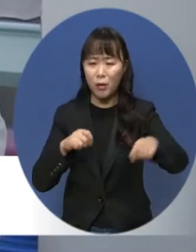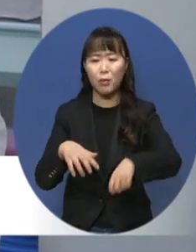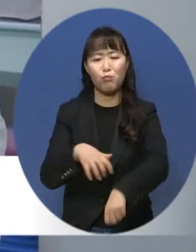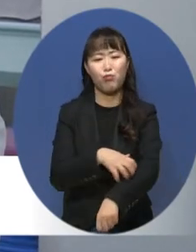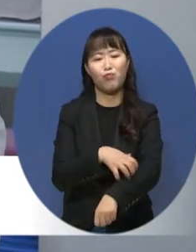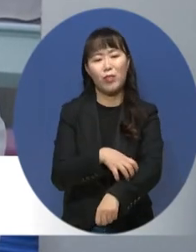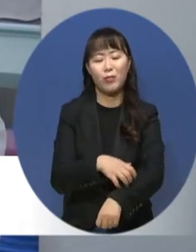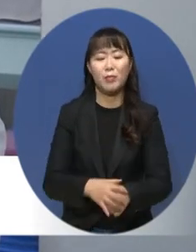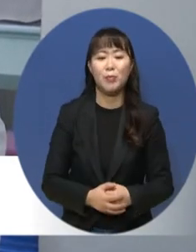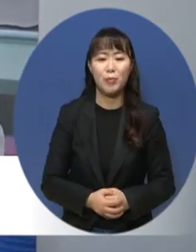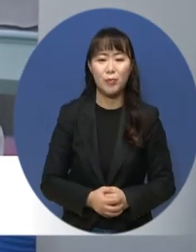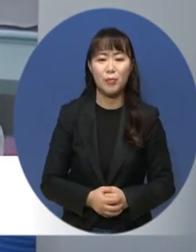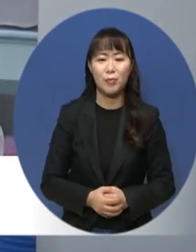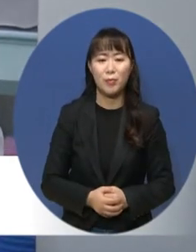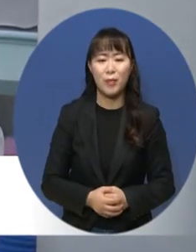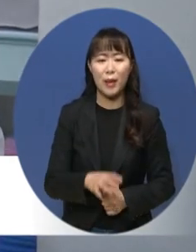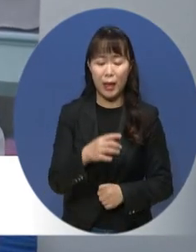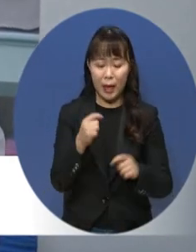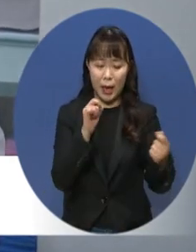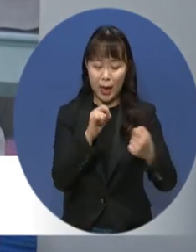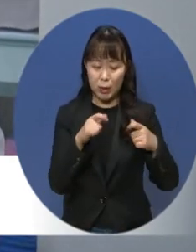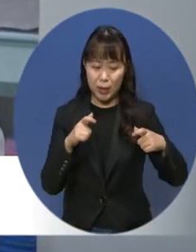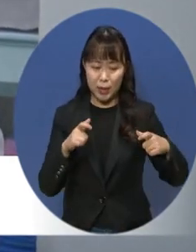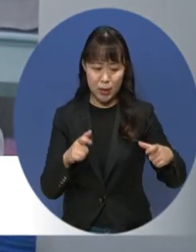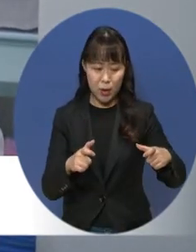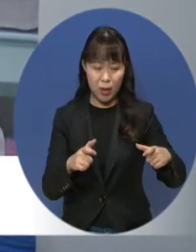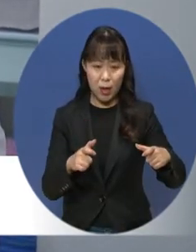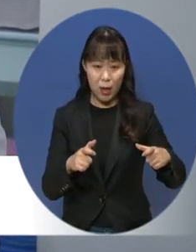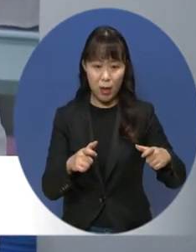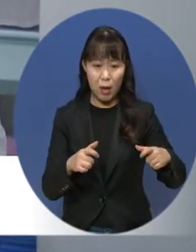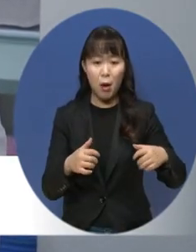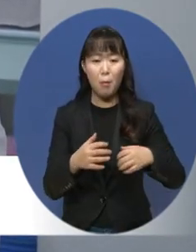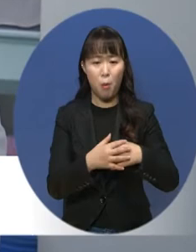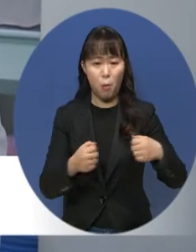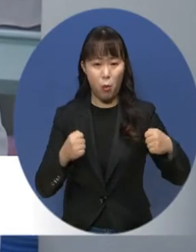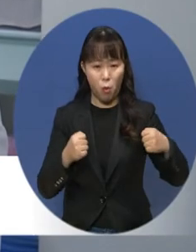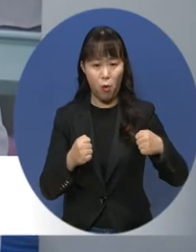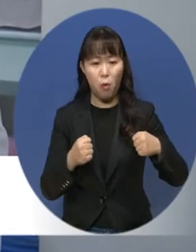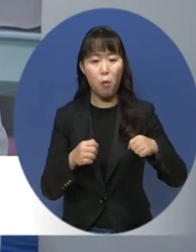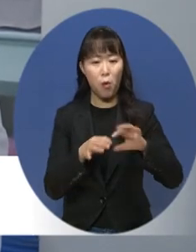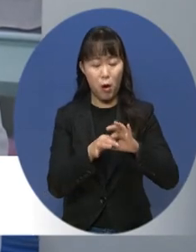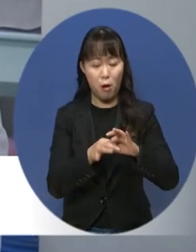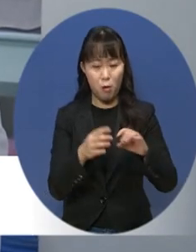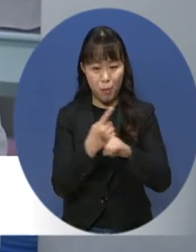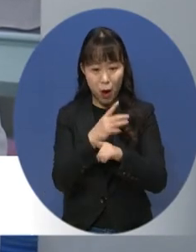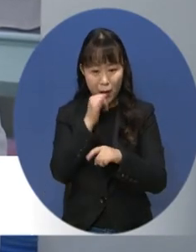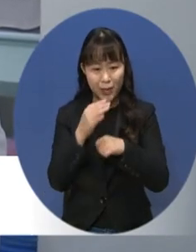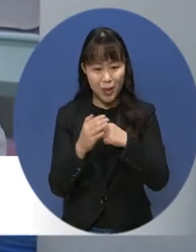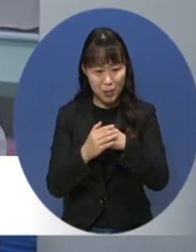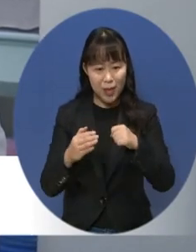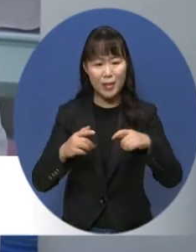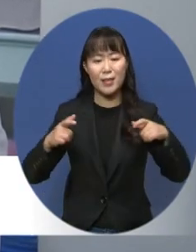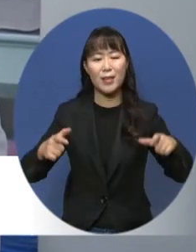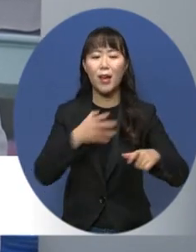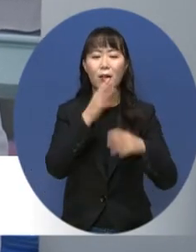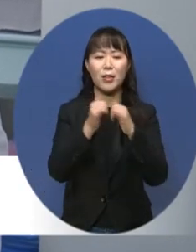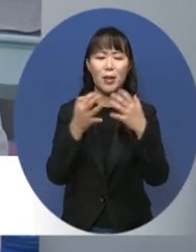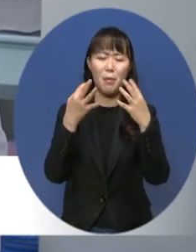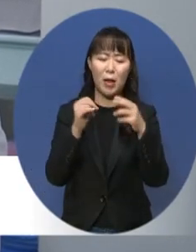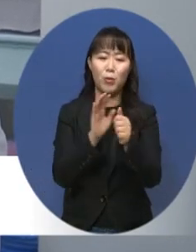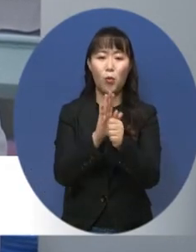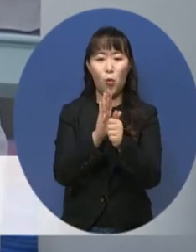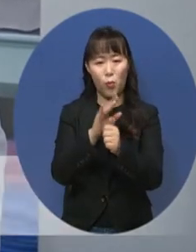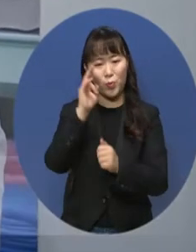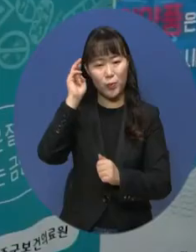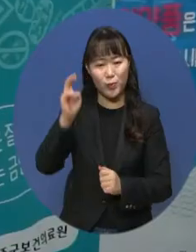있고 그래서 불편하거든요. 그래서 가까운 지역에 보건지소에 물리치료 생겨가지고 지역의 어르신들한테 많이 도움이